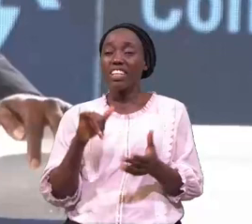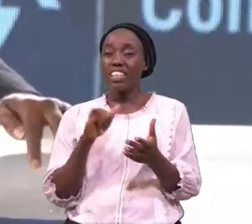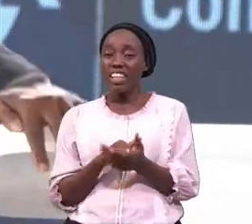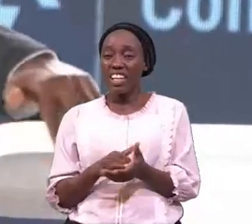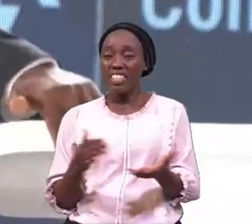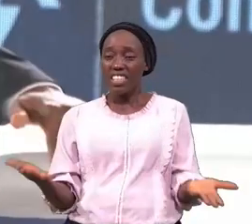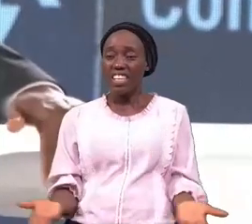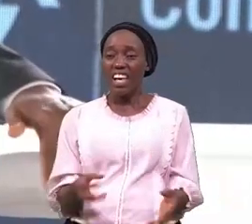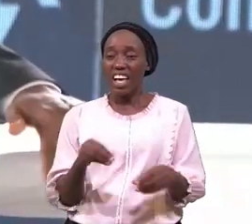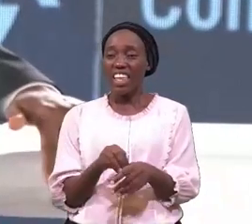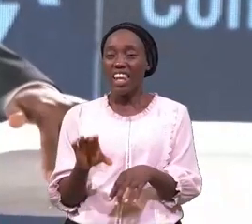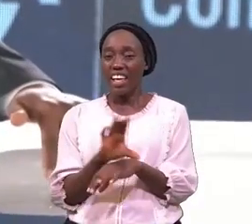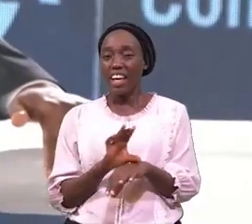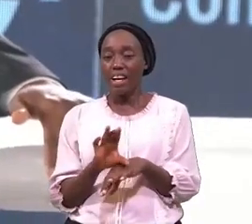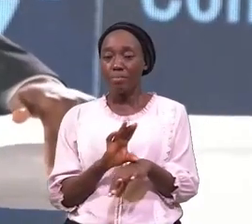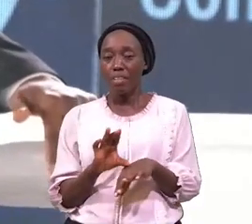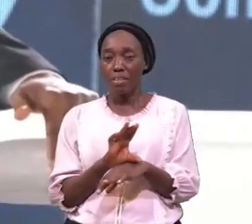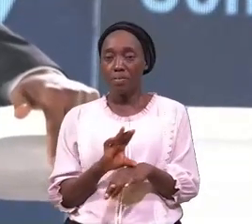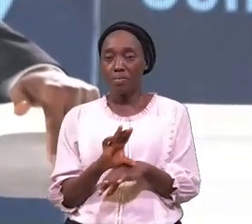qu'ici au Cameroun,